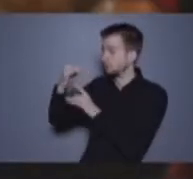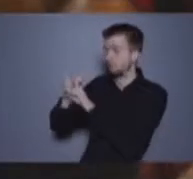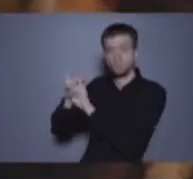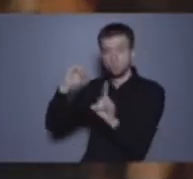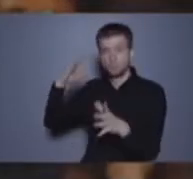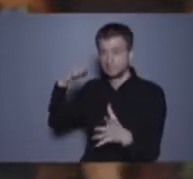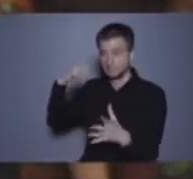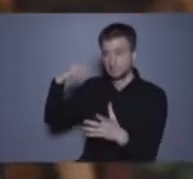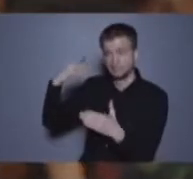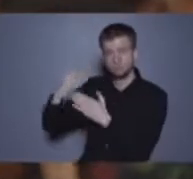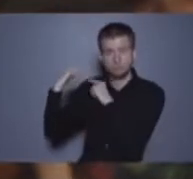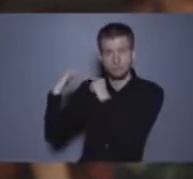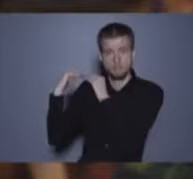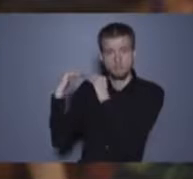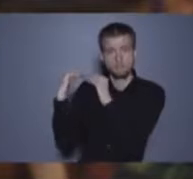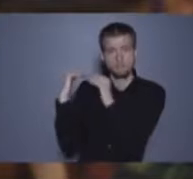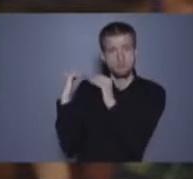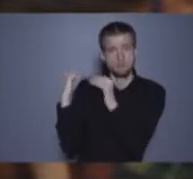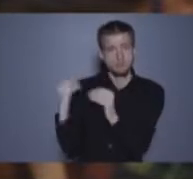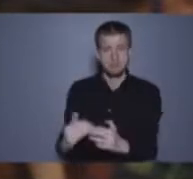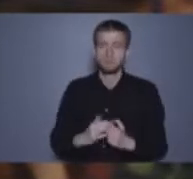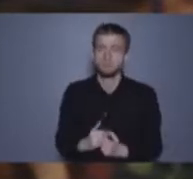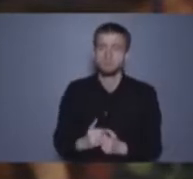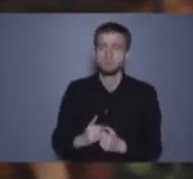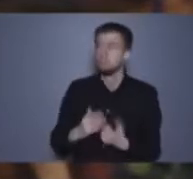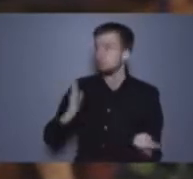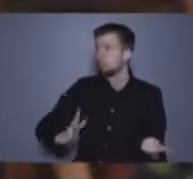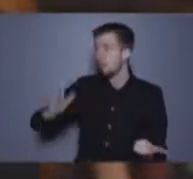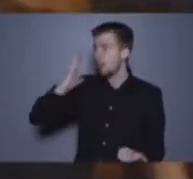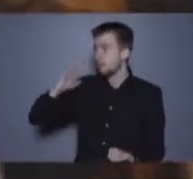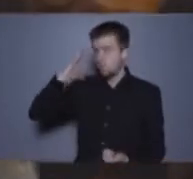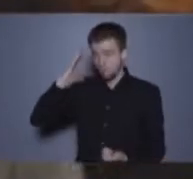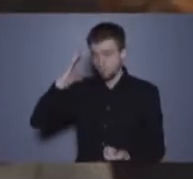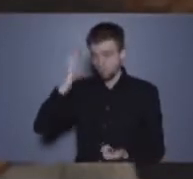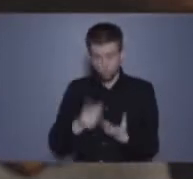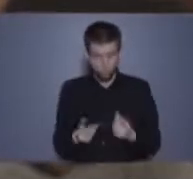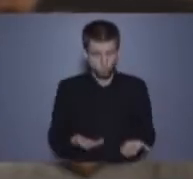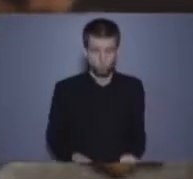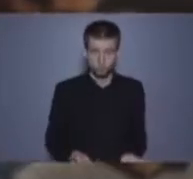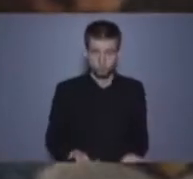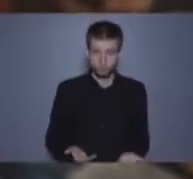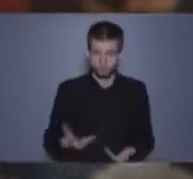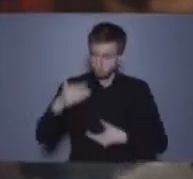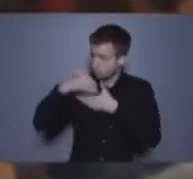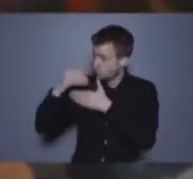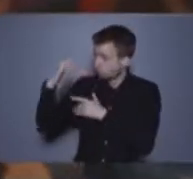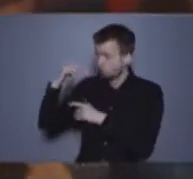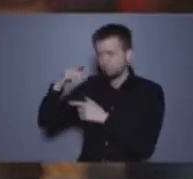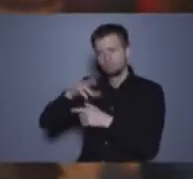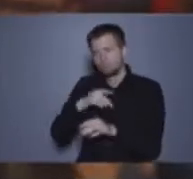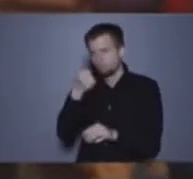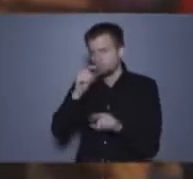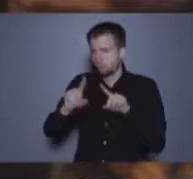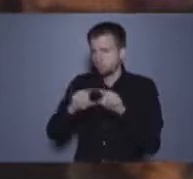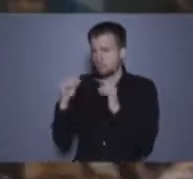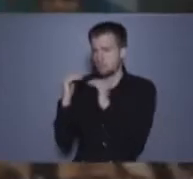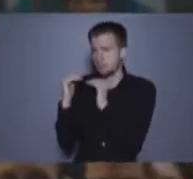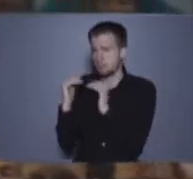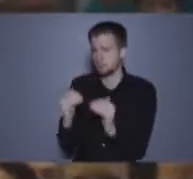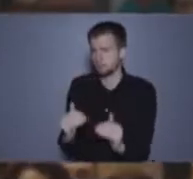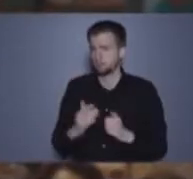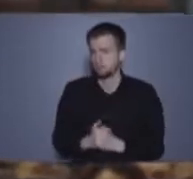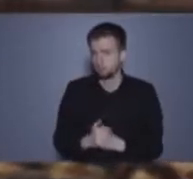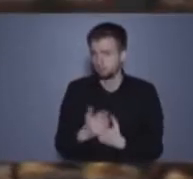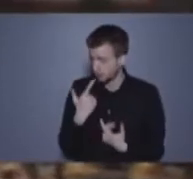l'histoire. Mais que ce soit autrefois comme aujourd'hui, il y a une constante. C'est l'exploitation du